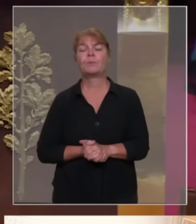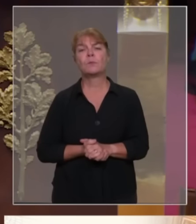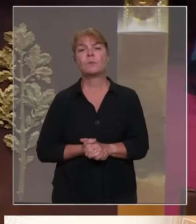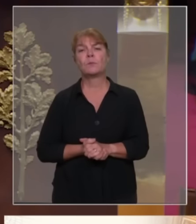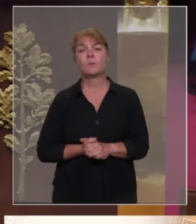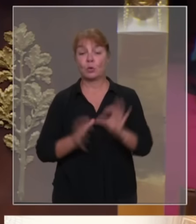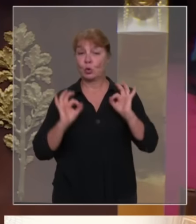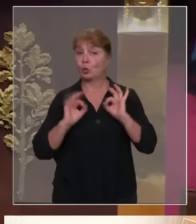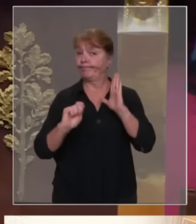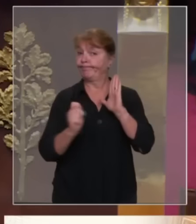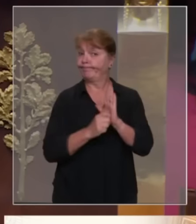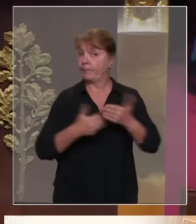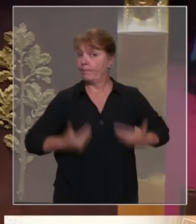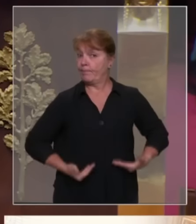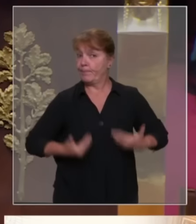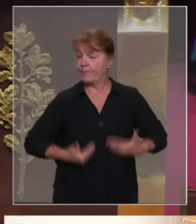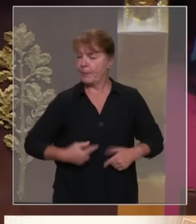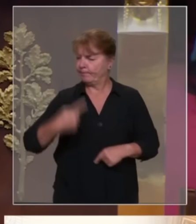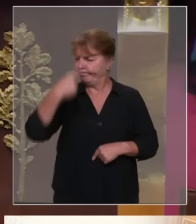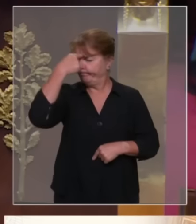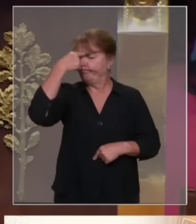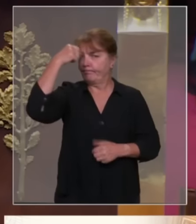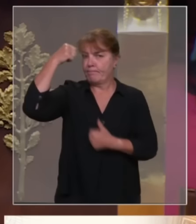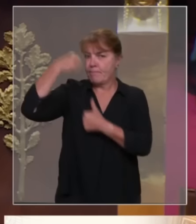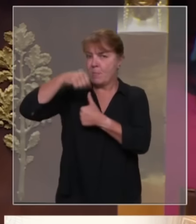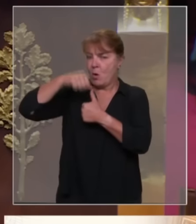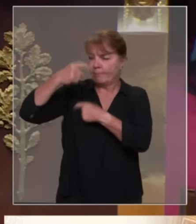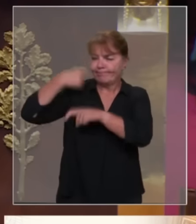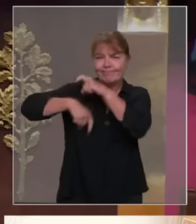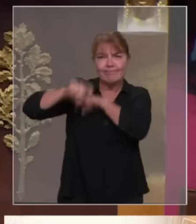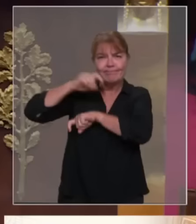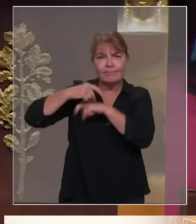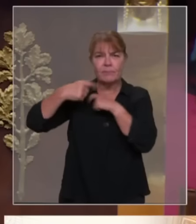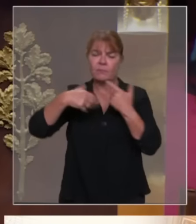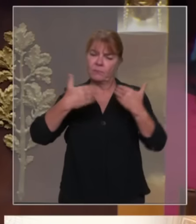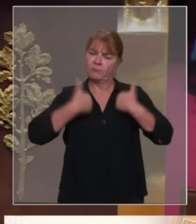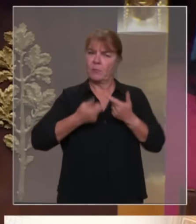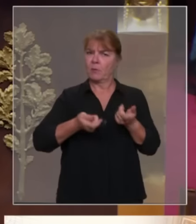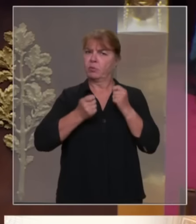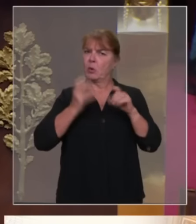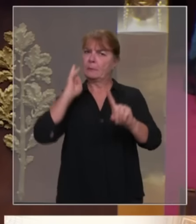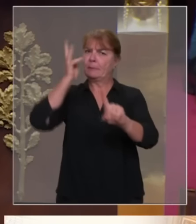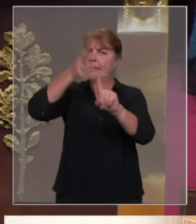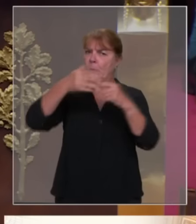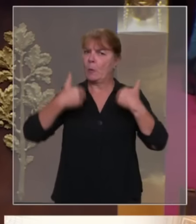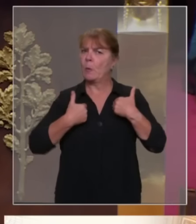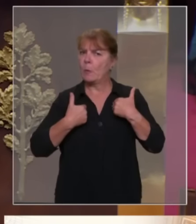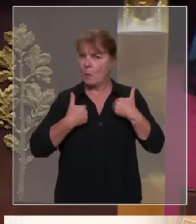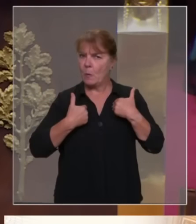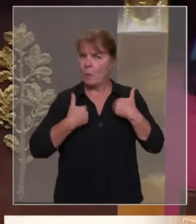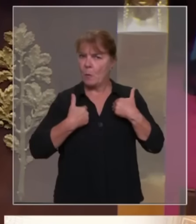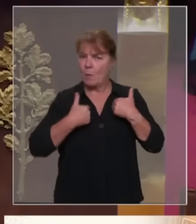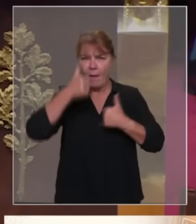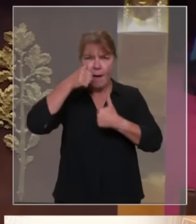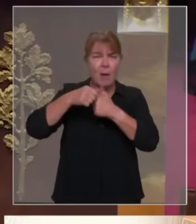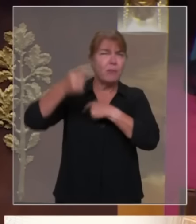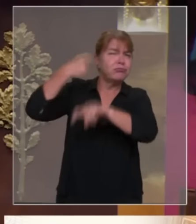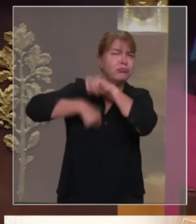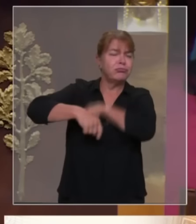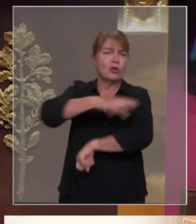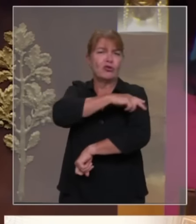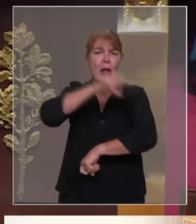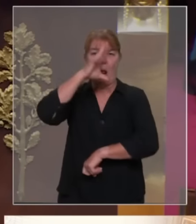À cet instant, j'ai en mémoire l'ordre de mission que le général de Gaulle, de sa